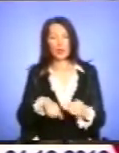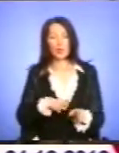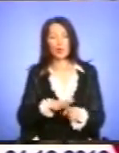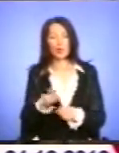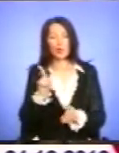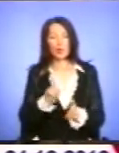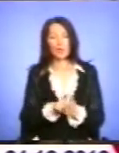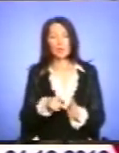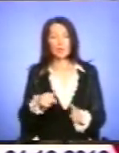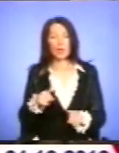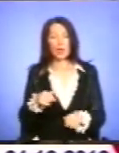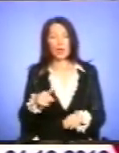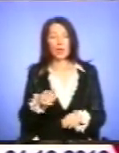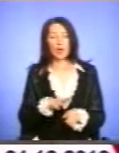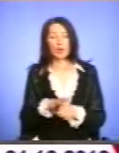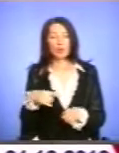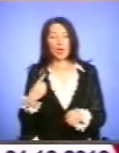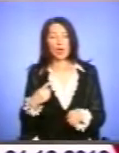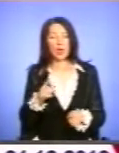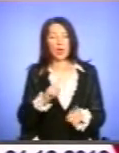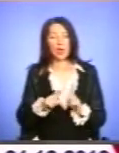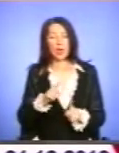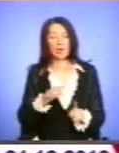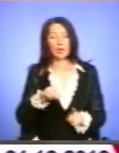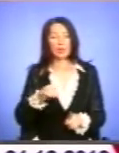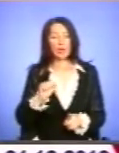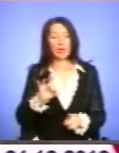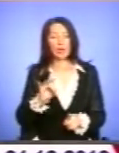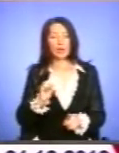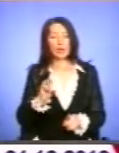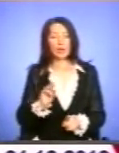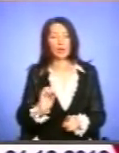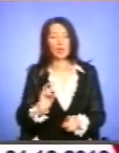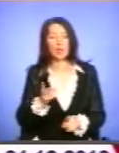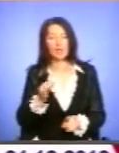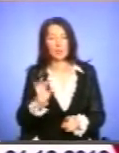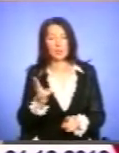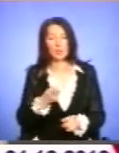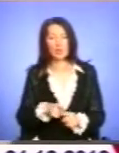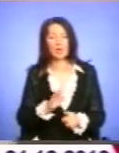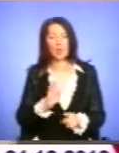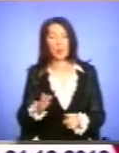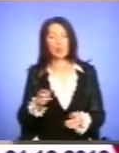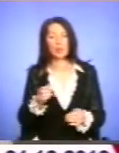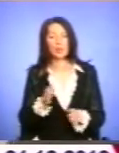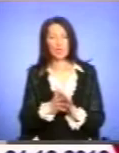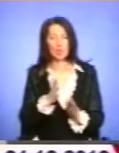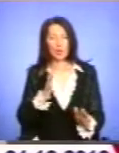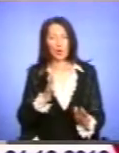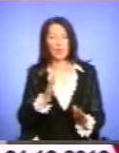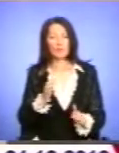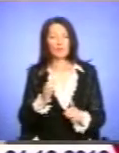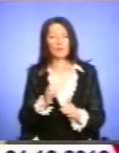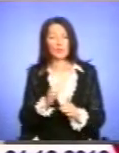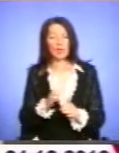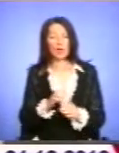голови обласної ради Сергій Тарашевський. Це буде черговим приводом депутатам прийти в максимальному складі на